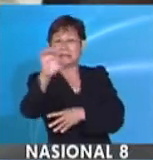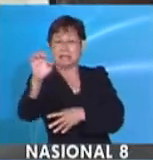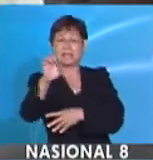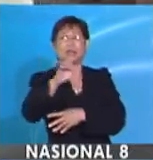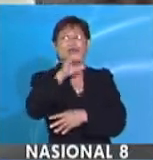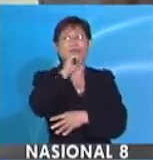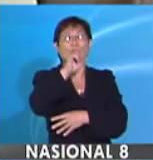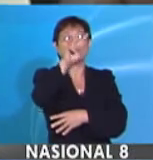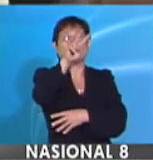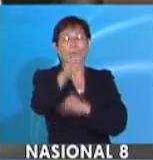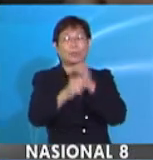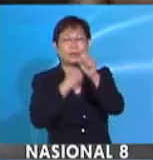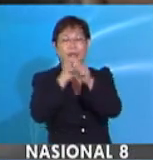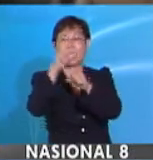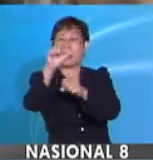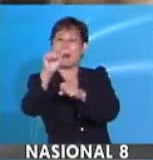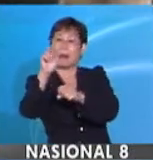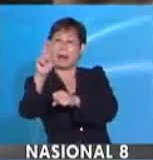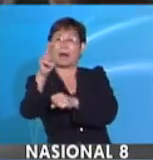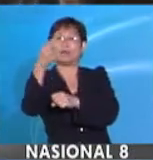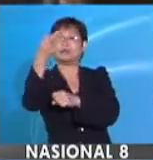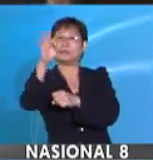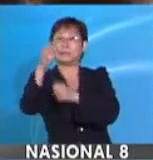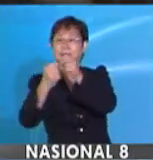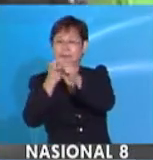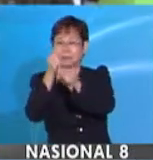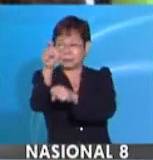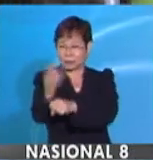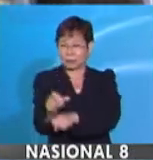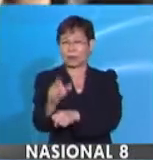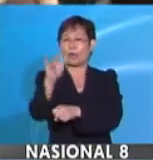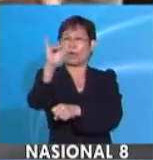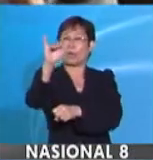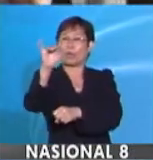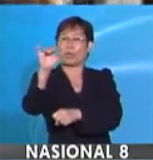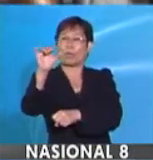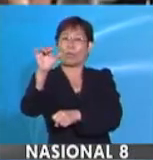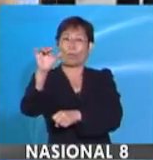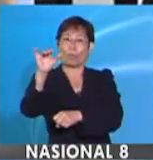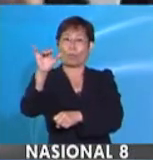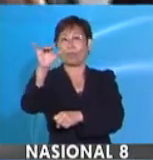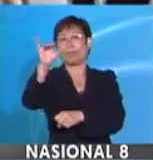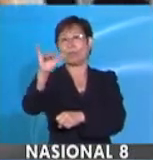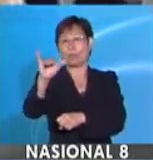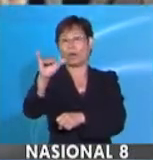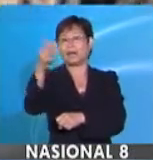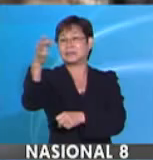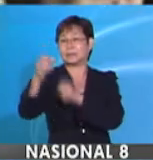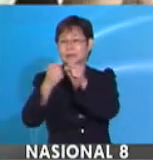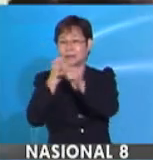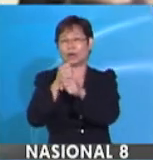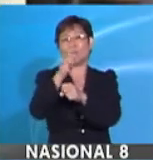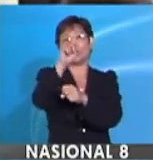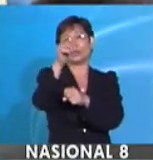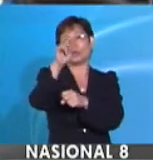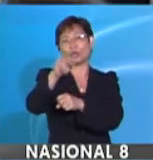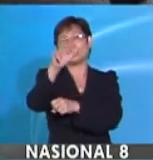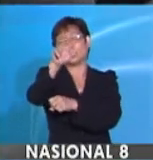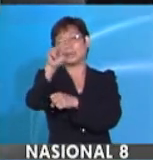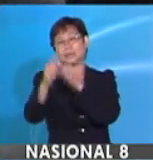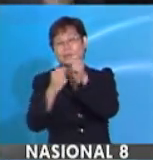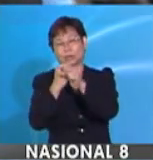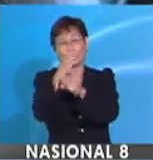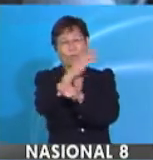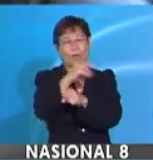20 tahun 19 tahun 19 tahun dong Ying 31 tahun